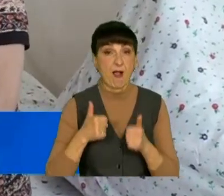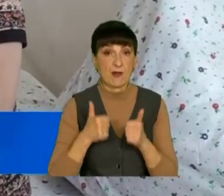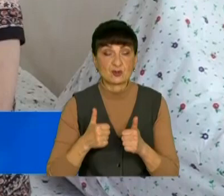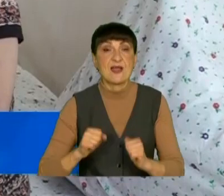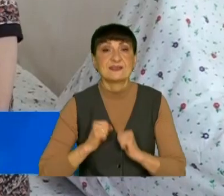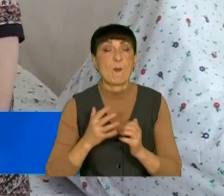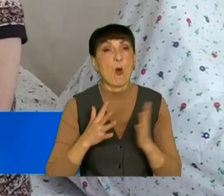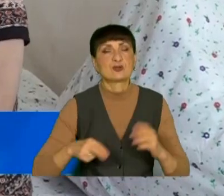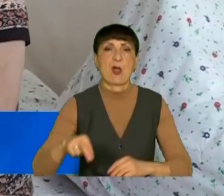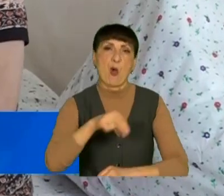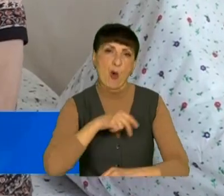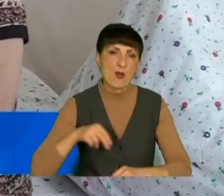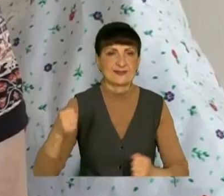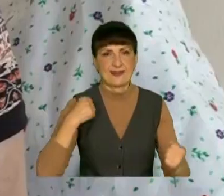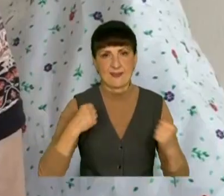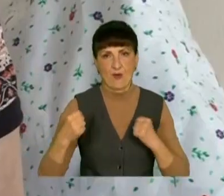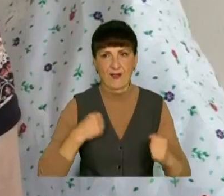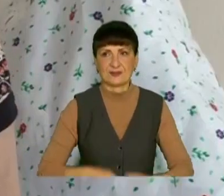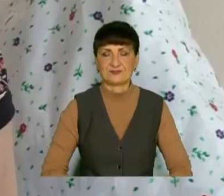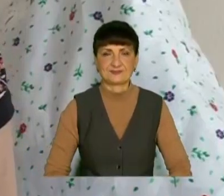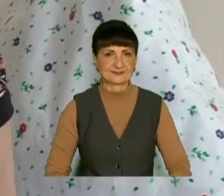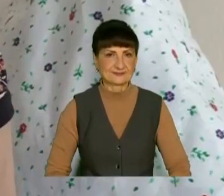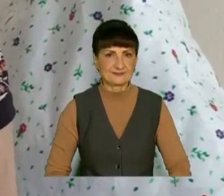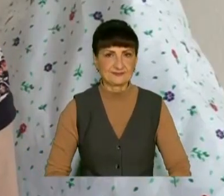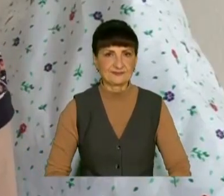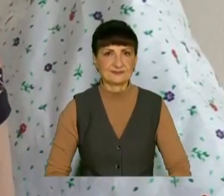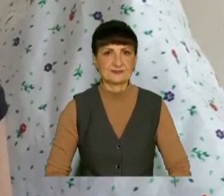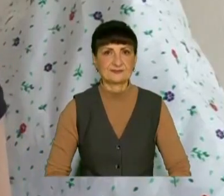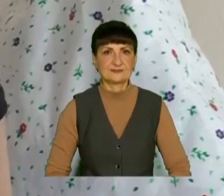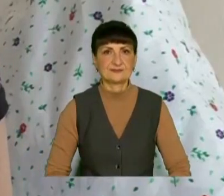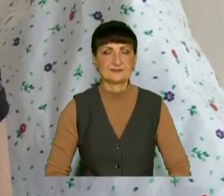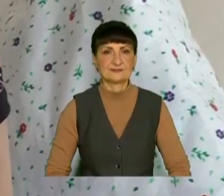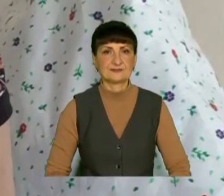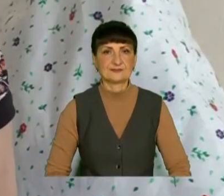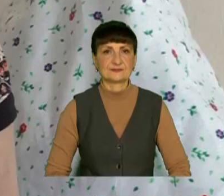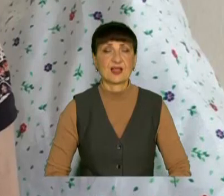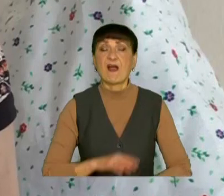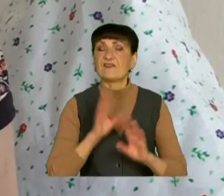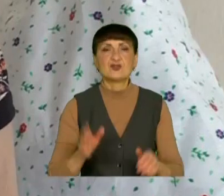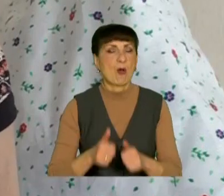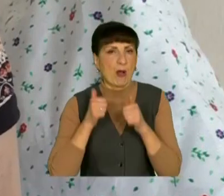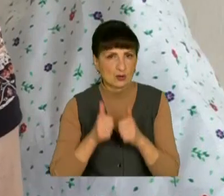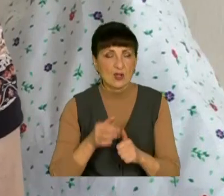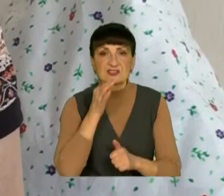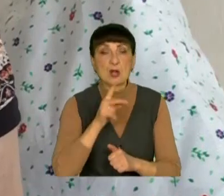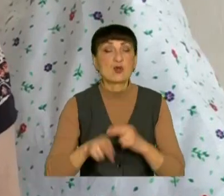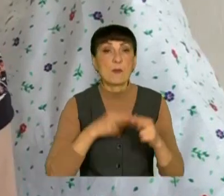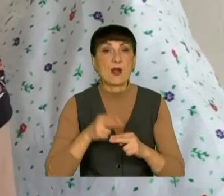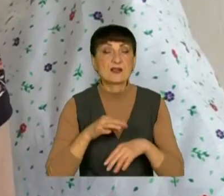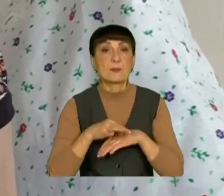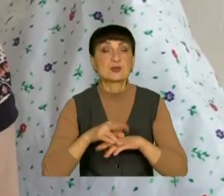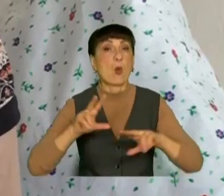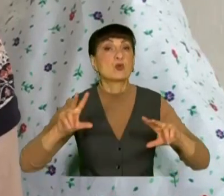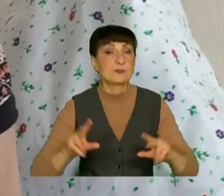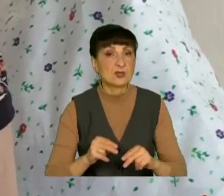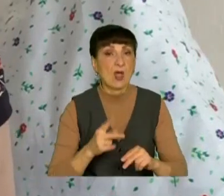старается больше ходить и тренироваться. Удачно вышло. Все хорошо. Сказали, что операция прошла удачно.